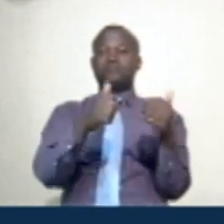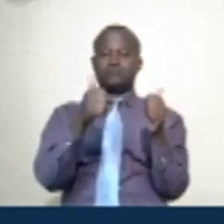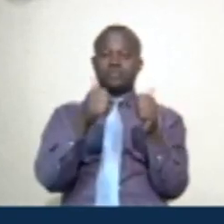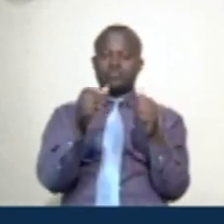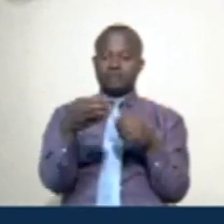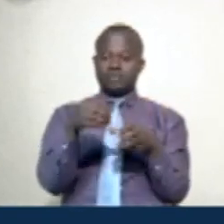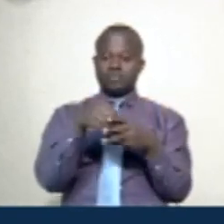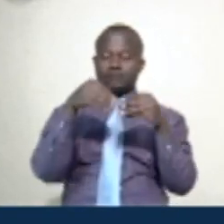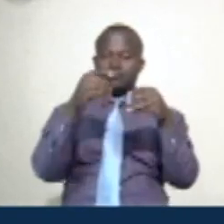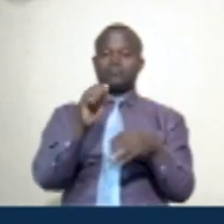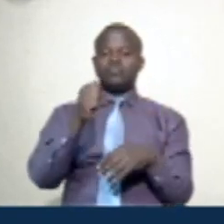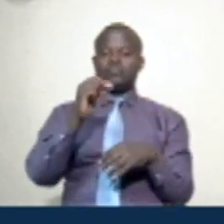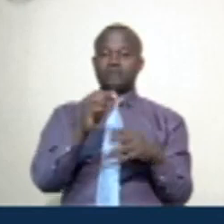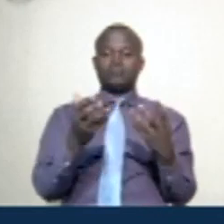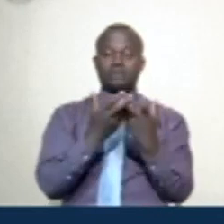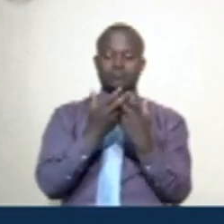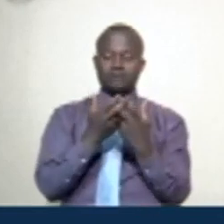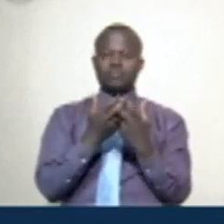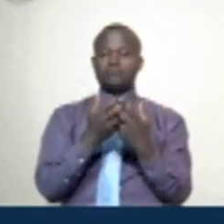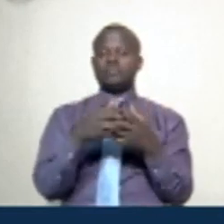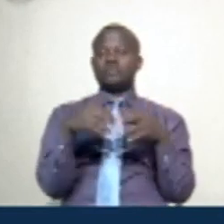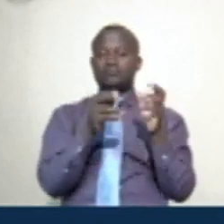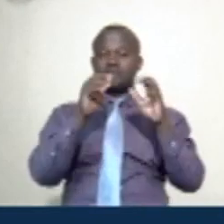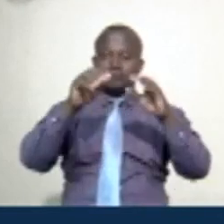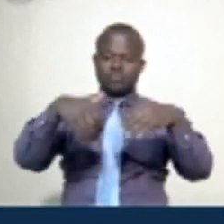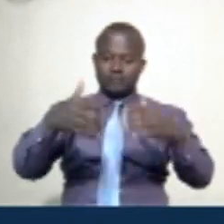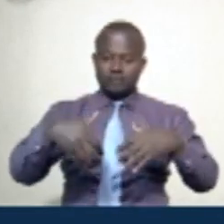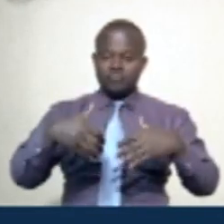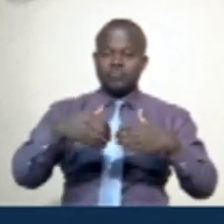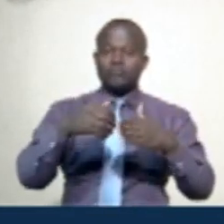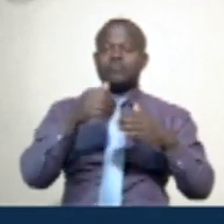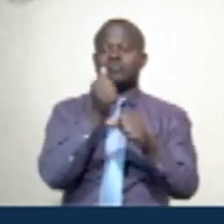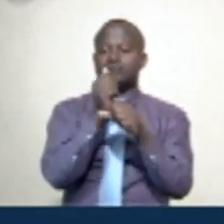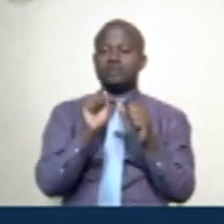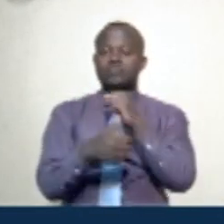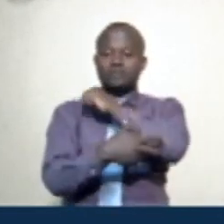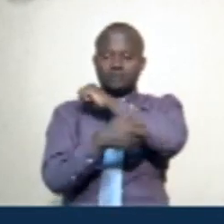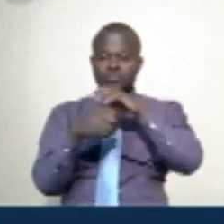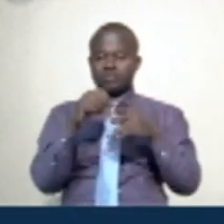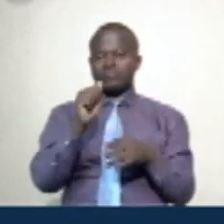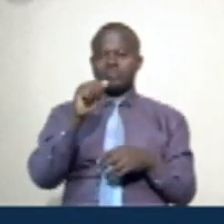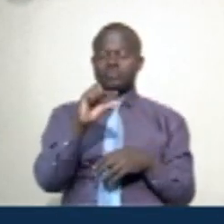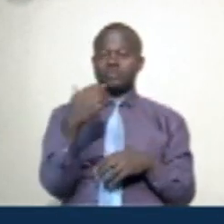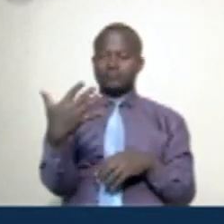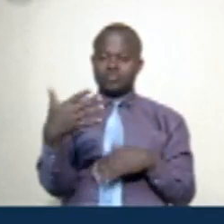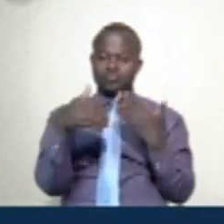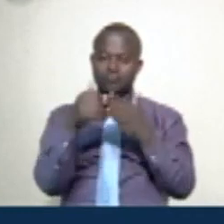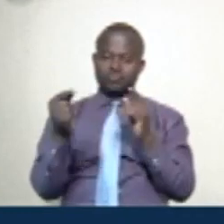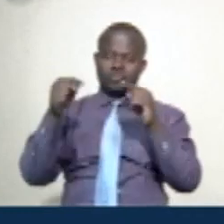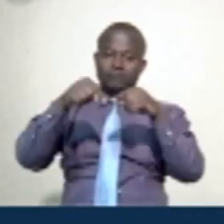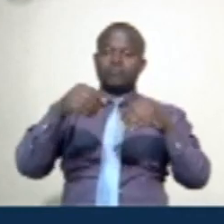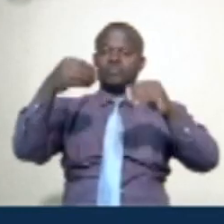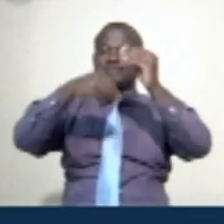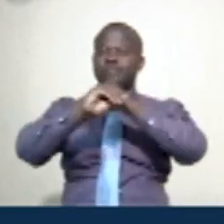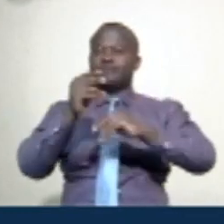yahawe tax zijyanye n'umubare w'amabuye isanzwe icukura umukozi ashobora kuba yakwiba twa dutagi tw'udupapuro akaba yazakajyana